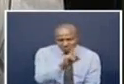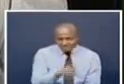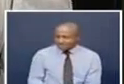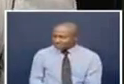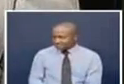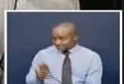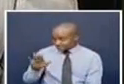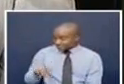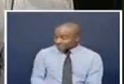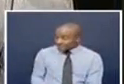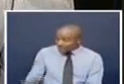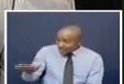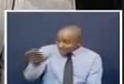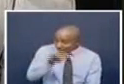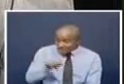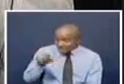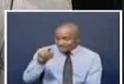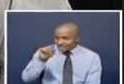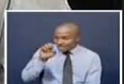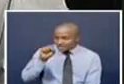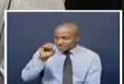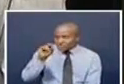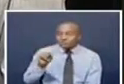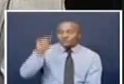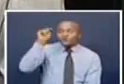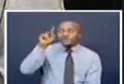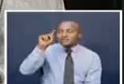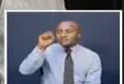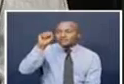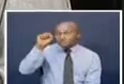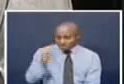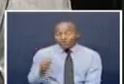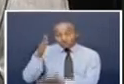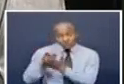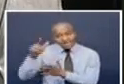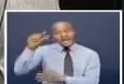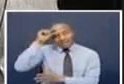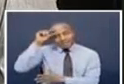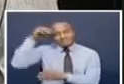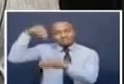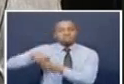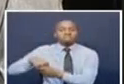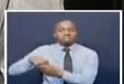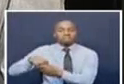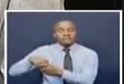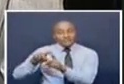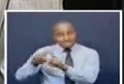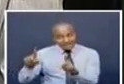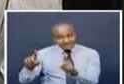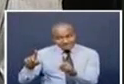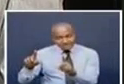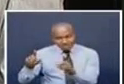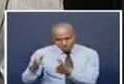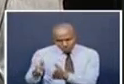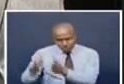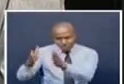eneo kwanza siko wenyewe wabunge wako katika serikali. Lakini ukipata zile barabara za county